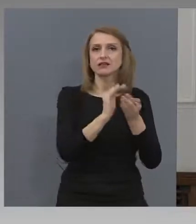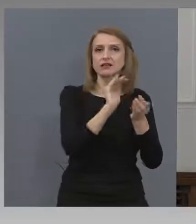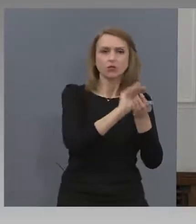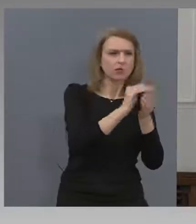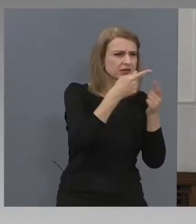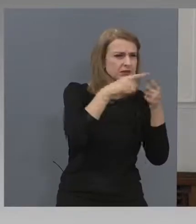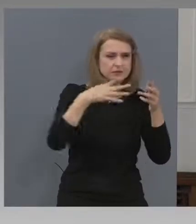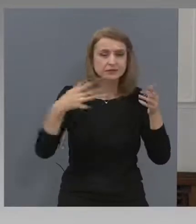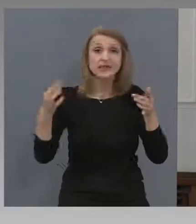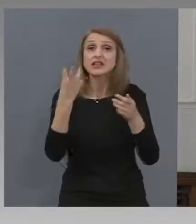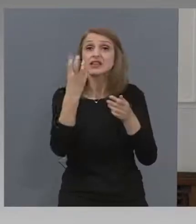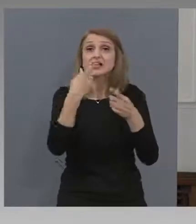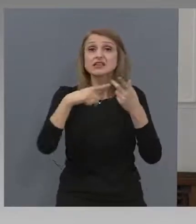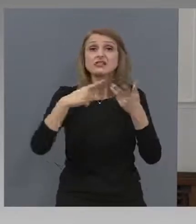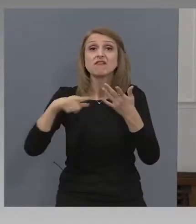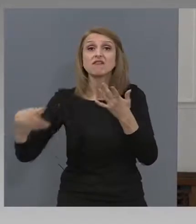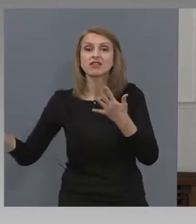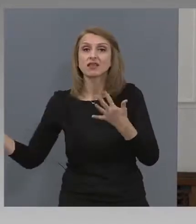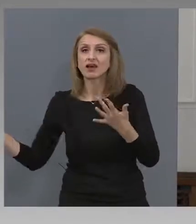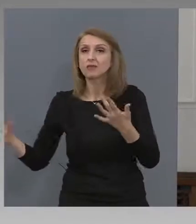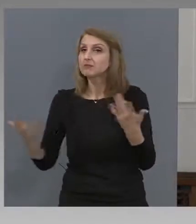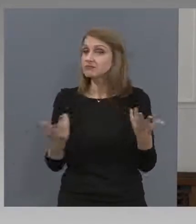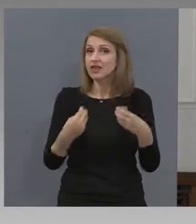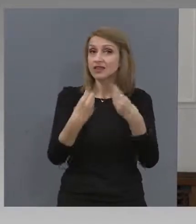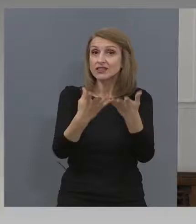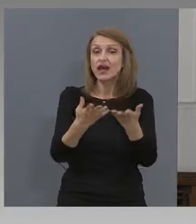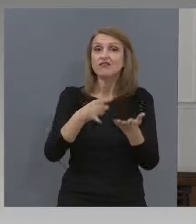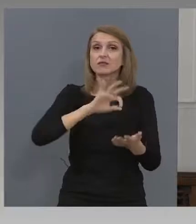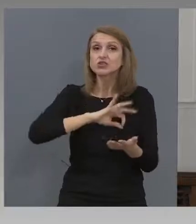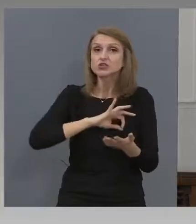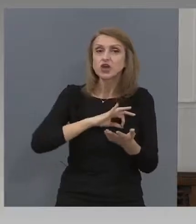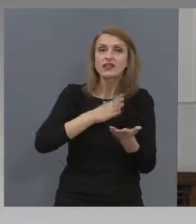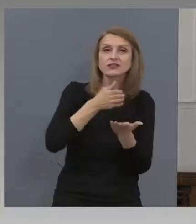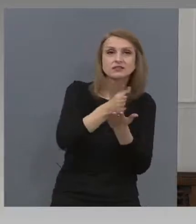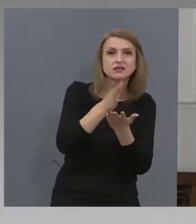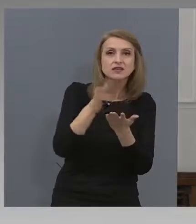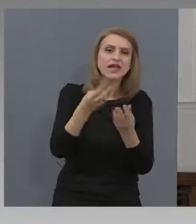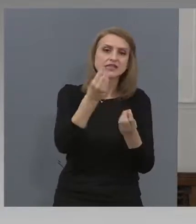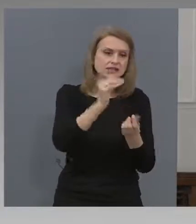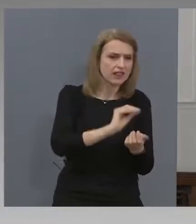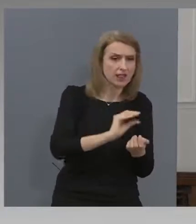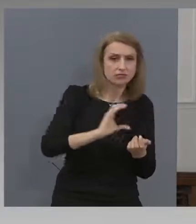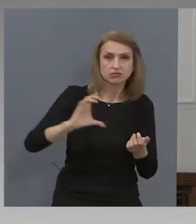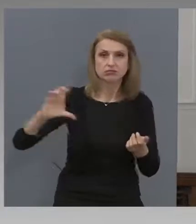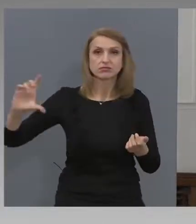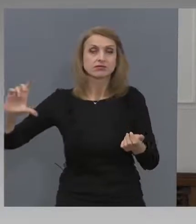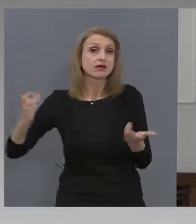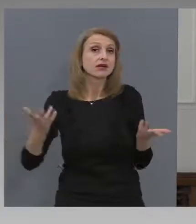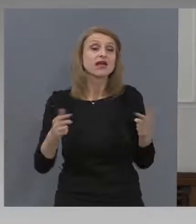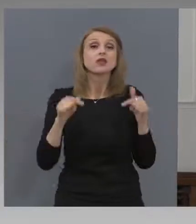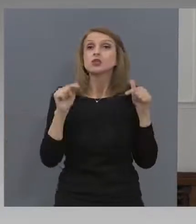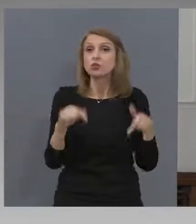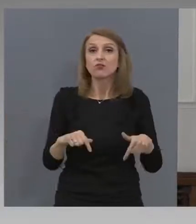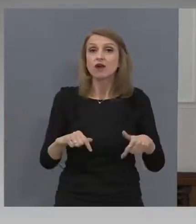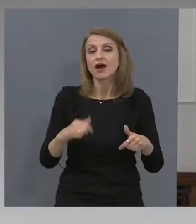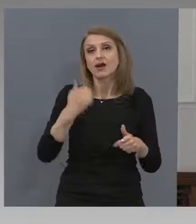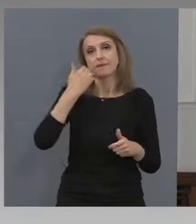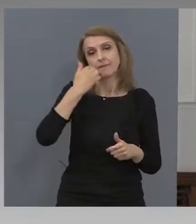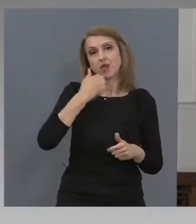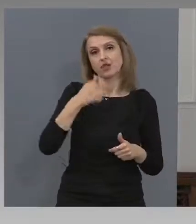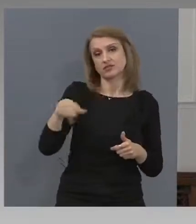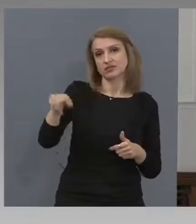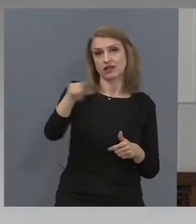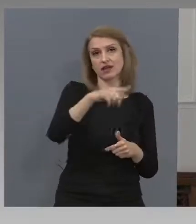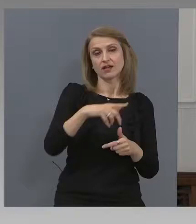за да можем да дадем шанс да се предлагат различните сортове през различни ценови нива. Всичко това в полза